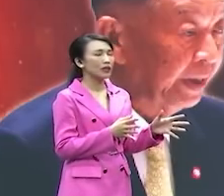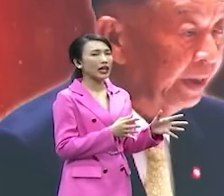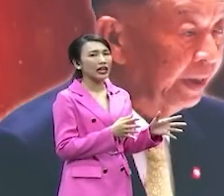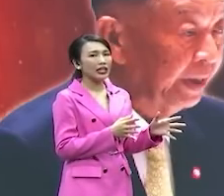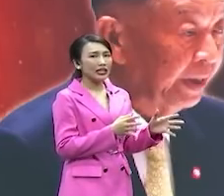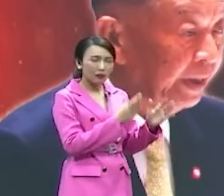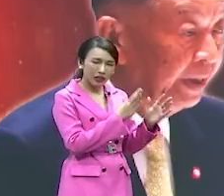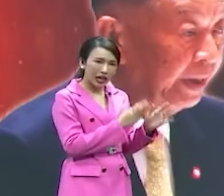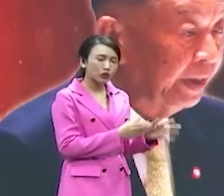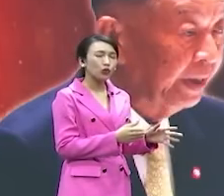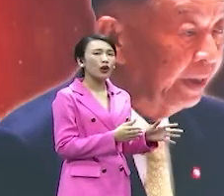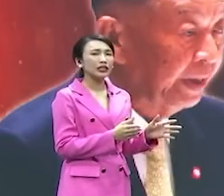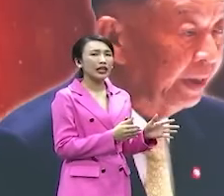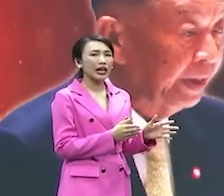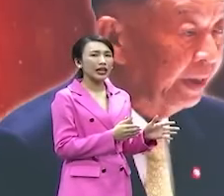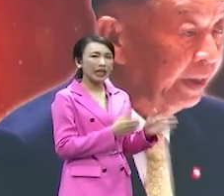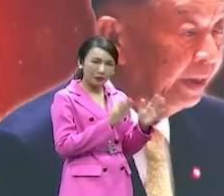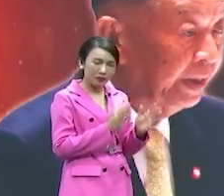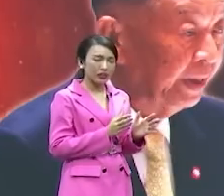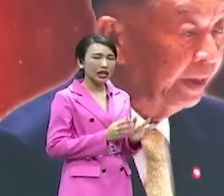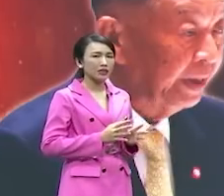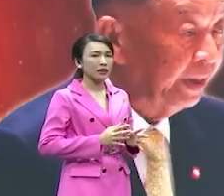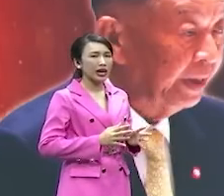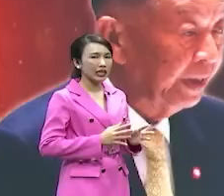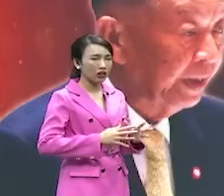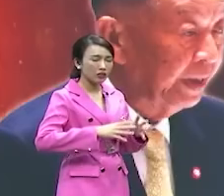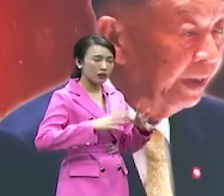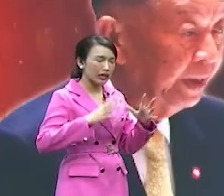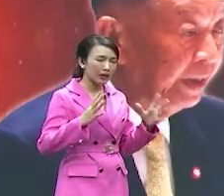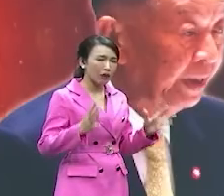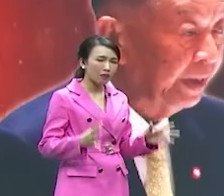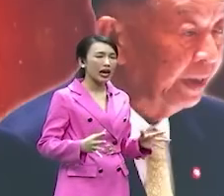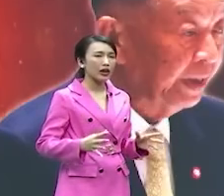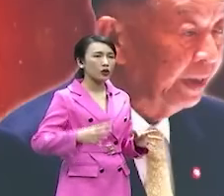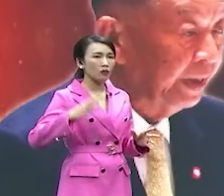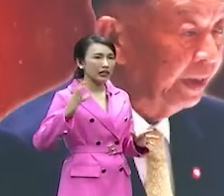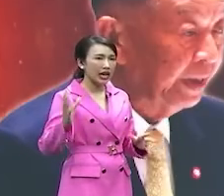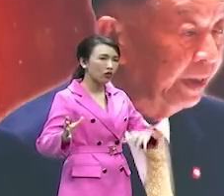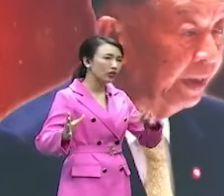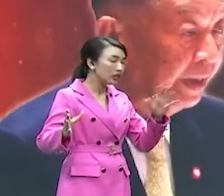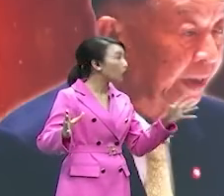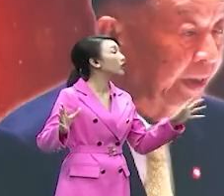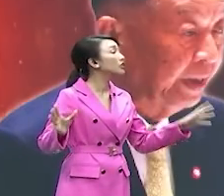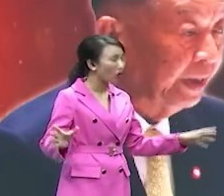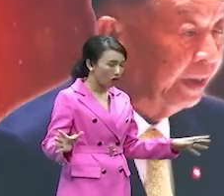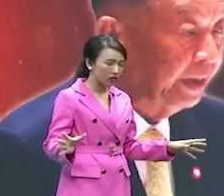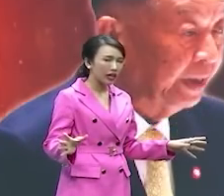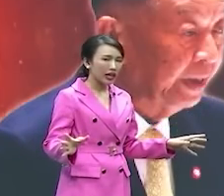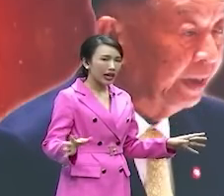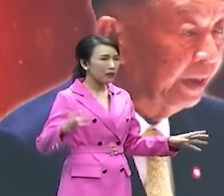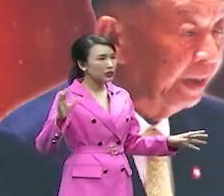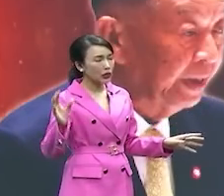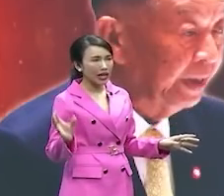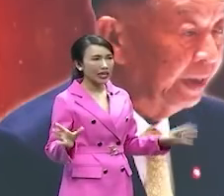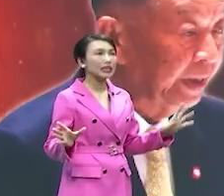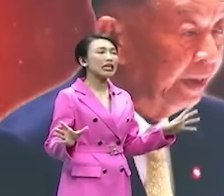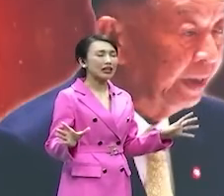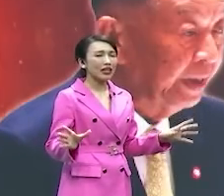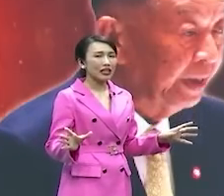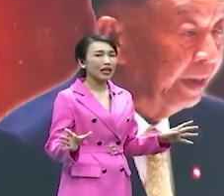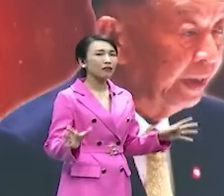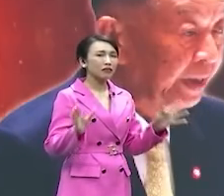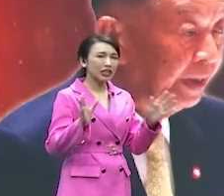ใช่ไหมคะท่านประธานชวนนะคะนั่งเป็นประธานสภาแต่ก็จะมีการมอบหมายรองประธานคนที่ 1คนที่ 2ให้พิจารณา